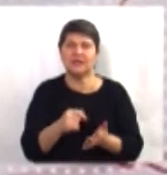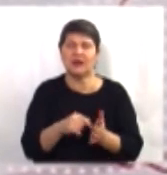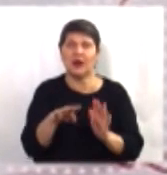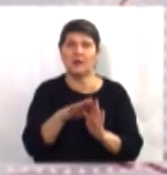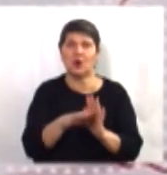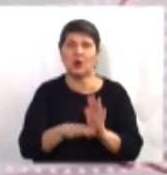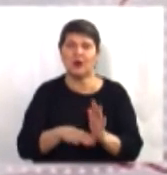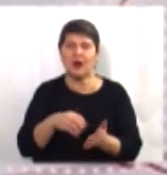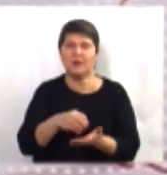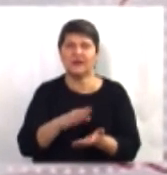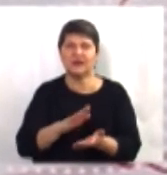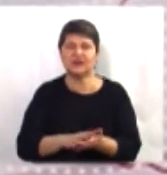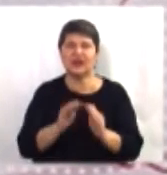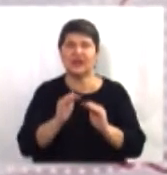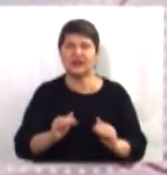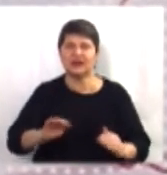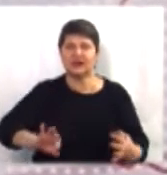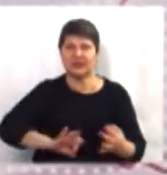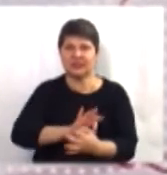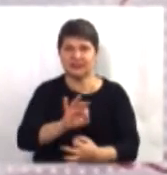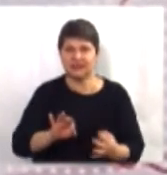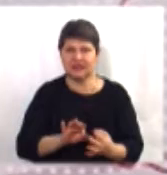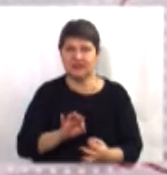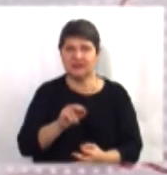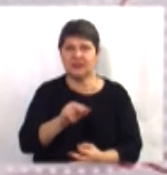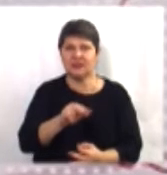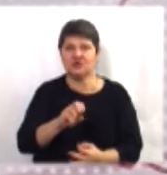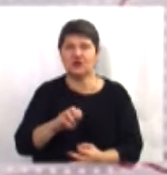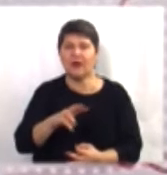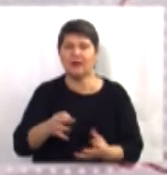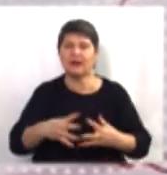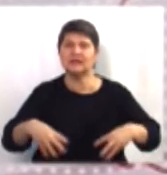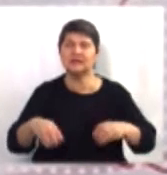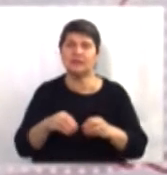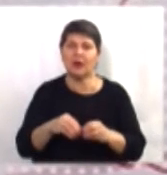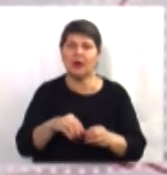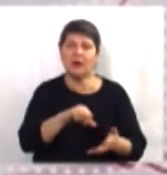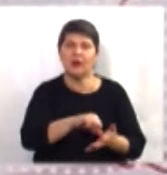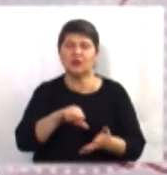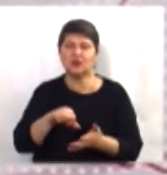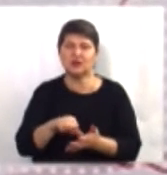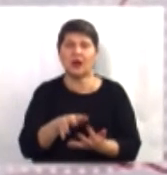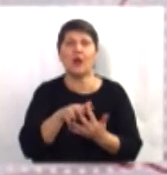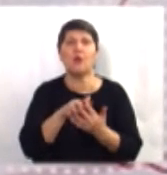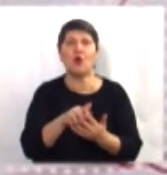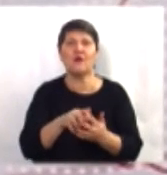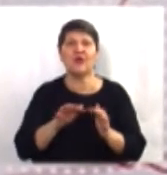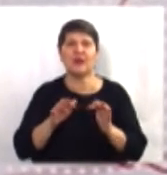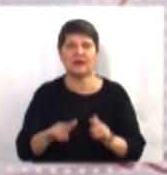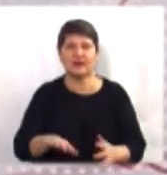програмою визначаються дітки-сироти та члени сімей загиблих учасників бойових дій.